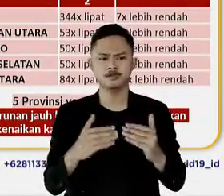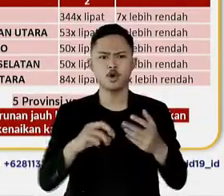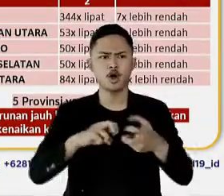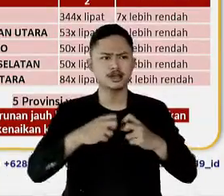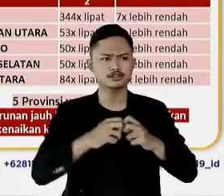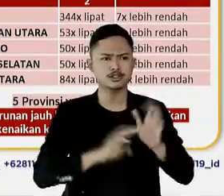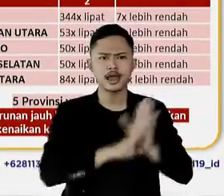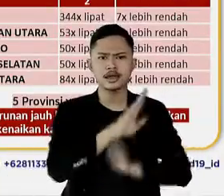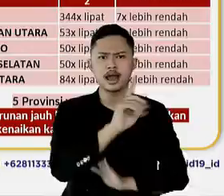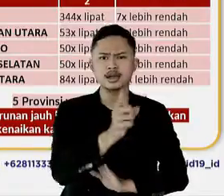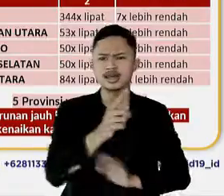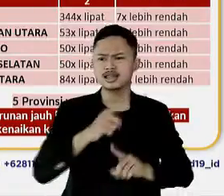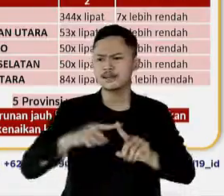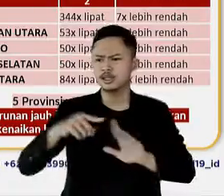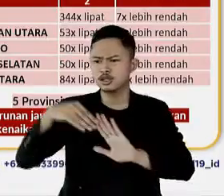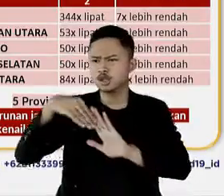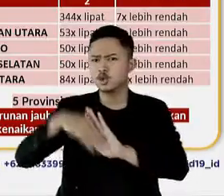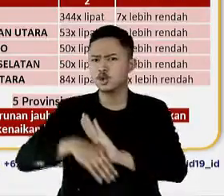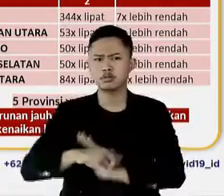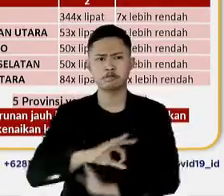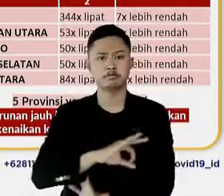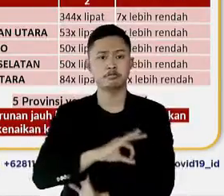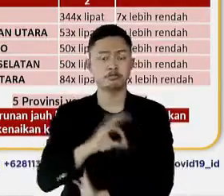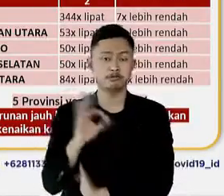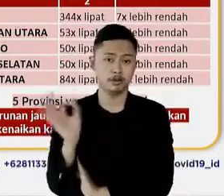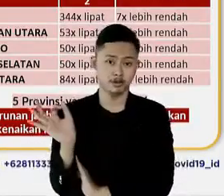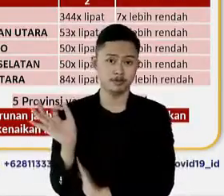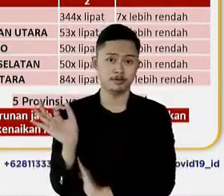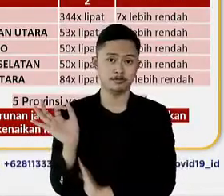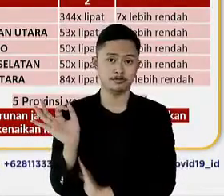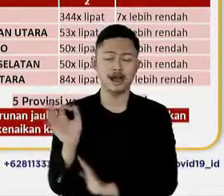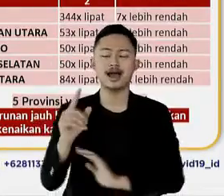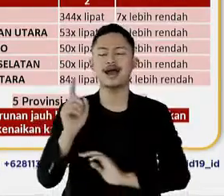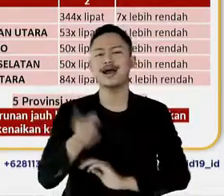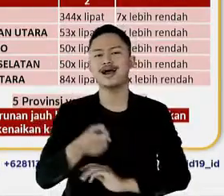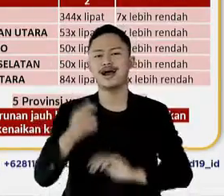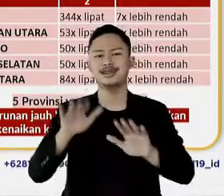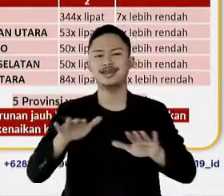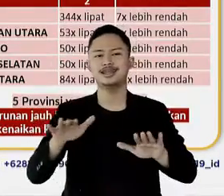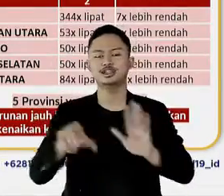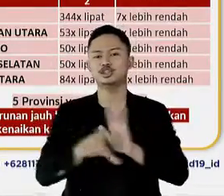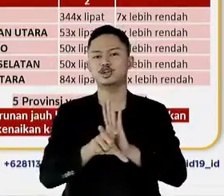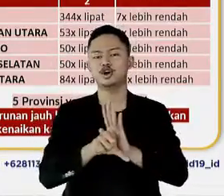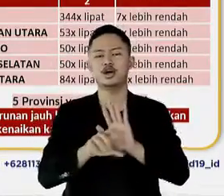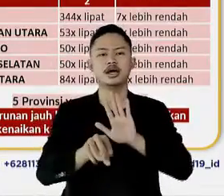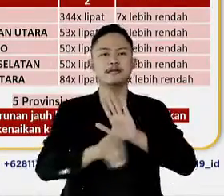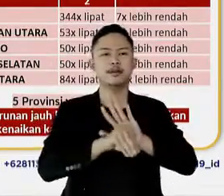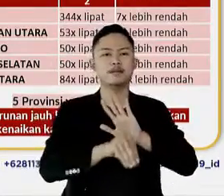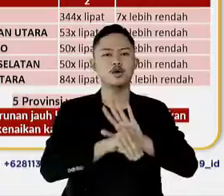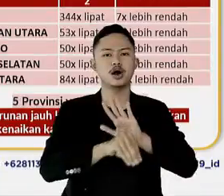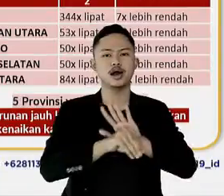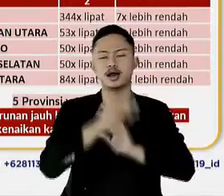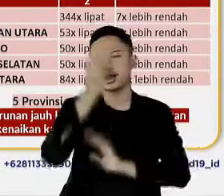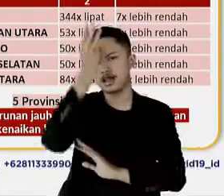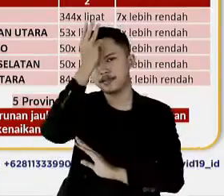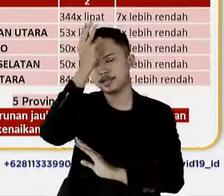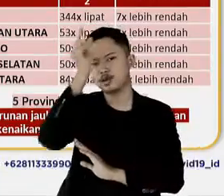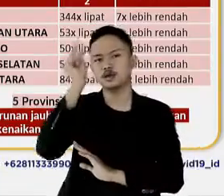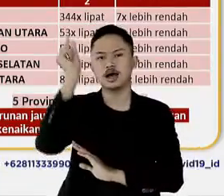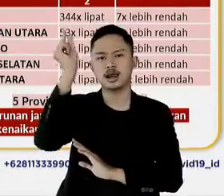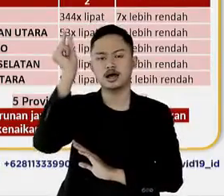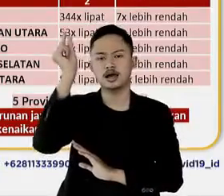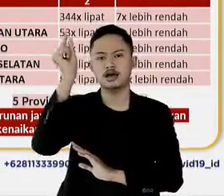namun penurunannya belum setinggi kenaikan khususnya Papua Kalimantan Utara